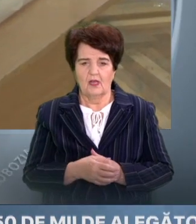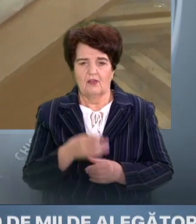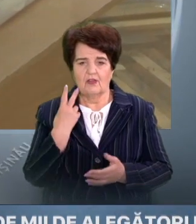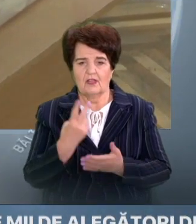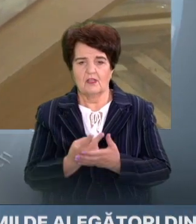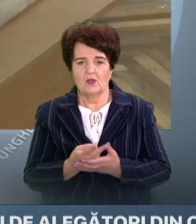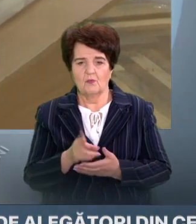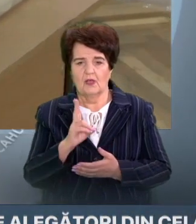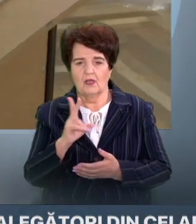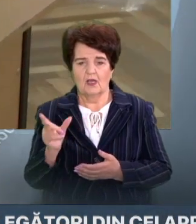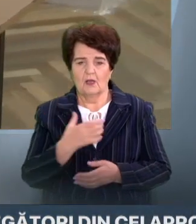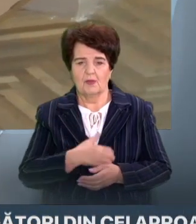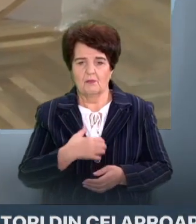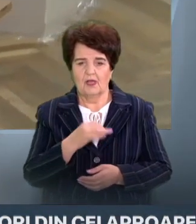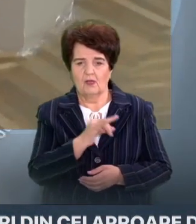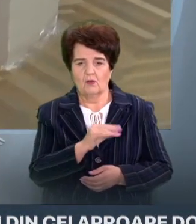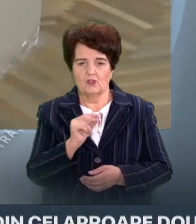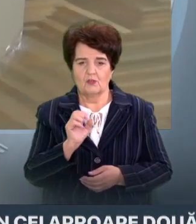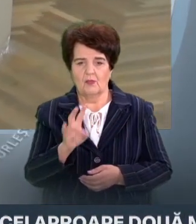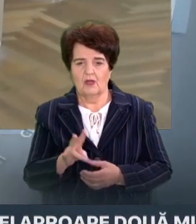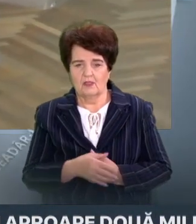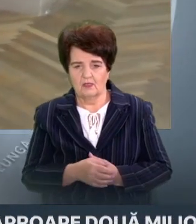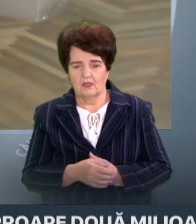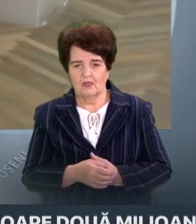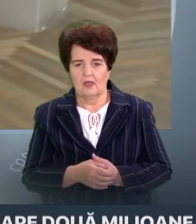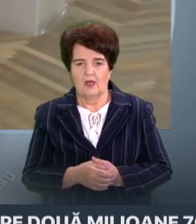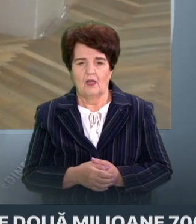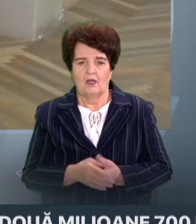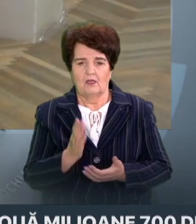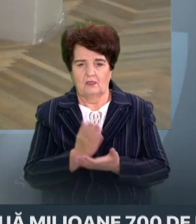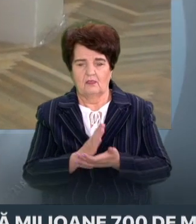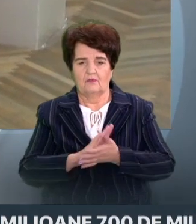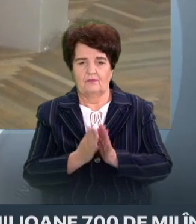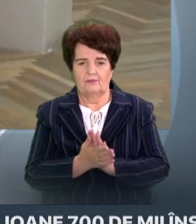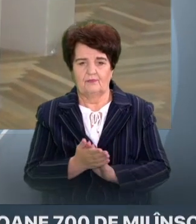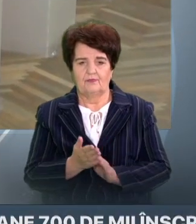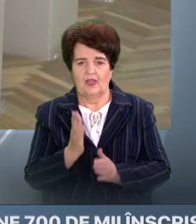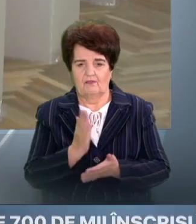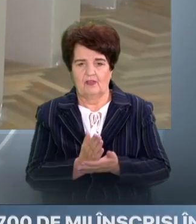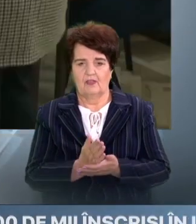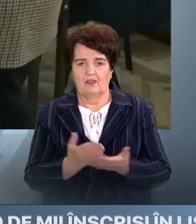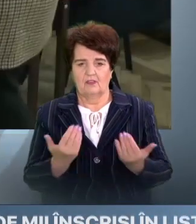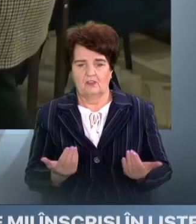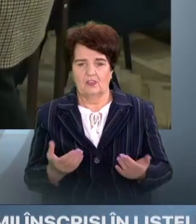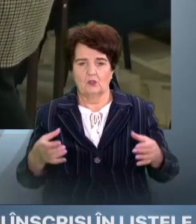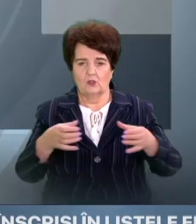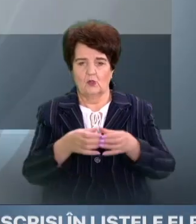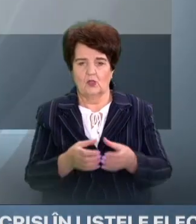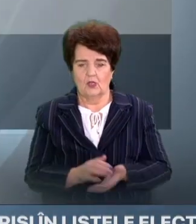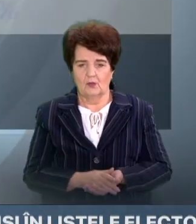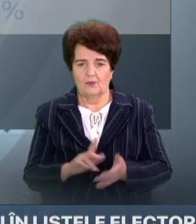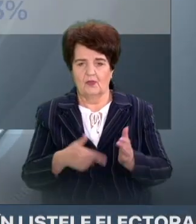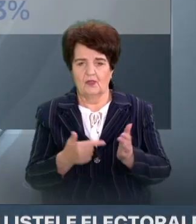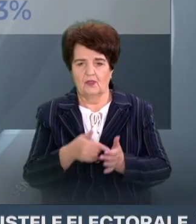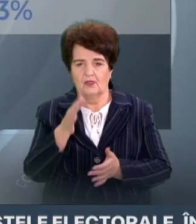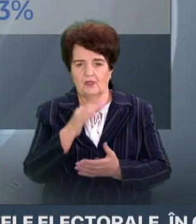că primarul Ion Ceban își consolidează poziția și va avea de data aceasta și o echipă în Consiliul Municipal